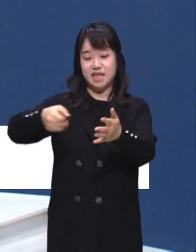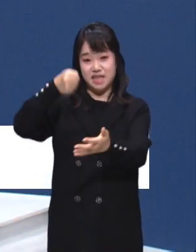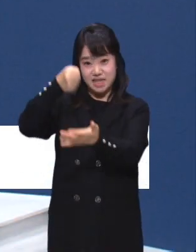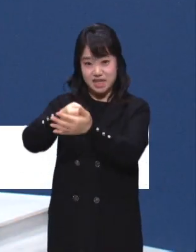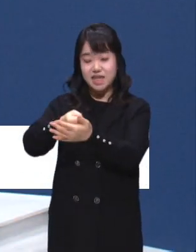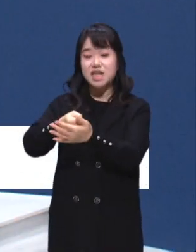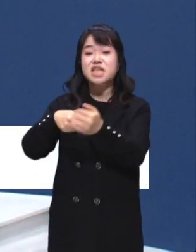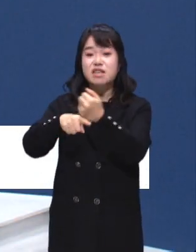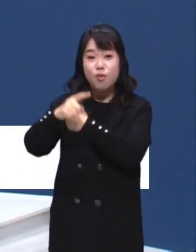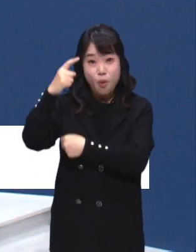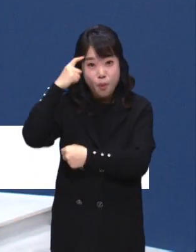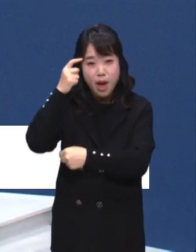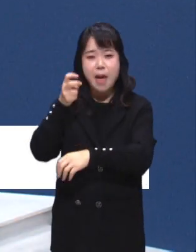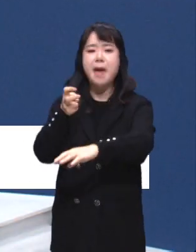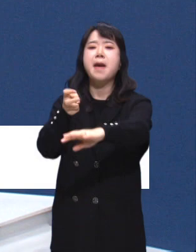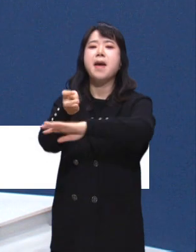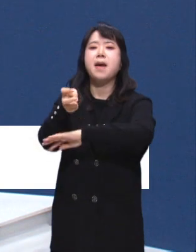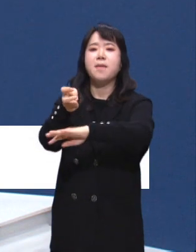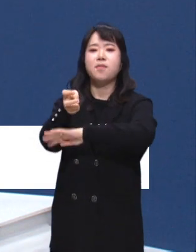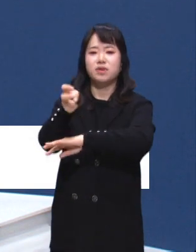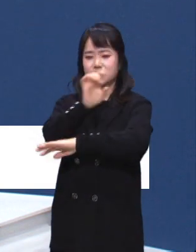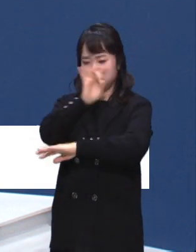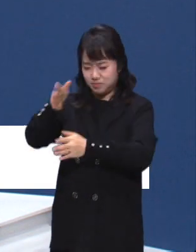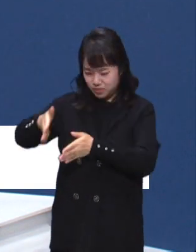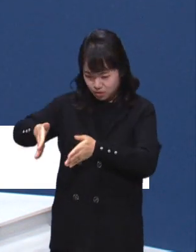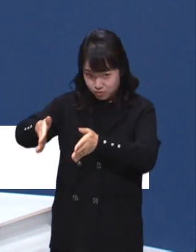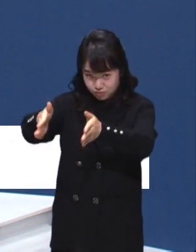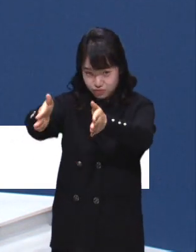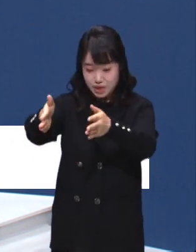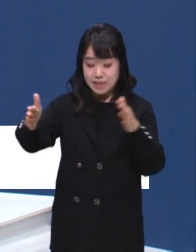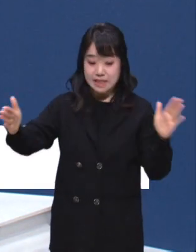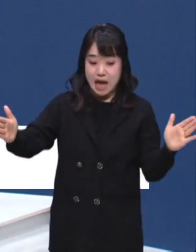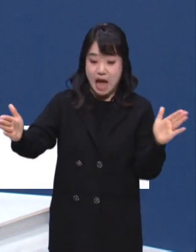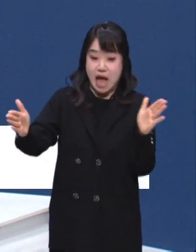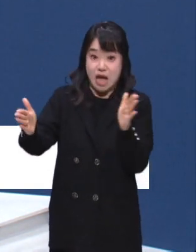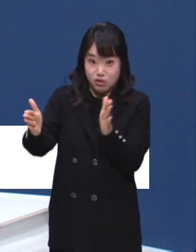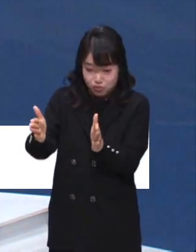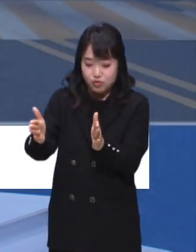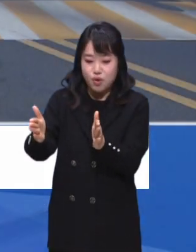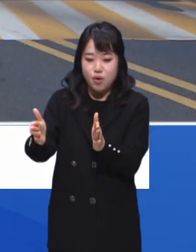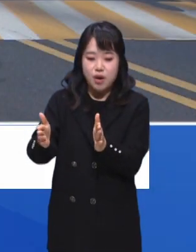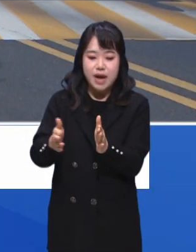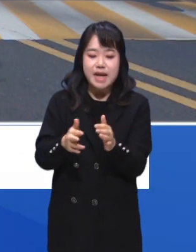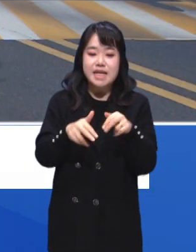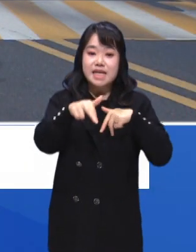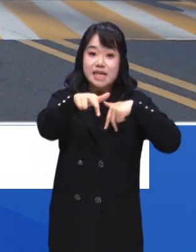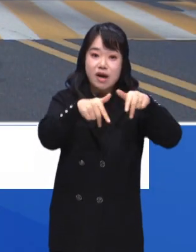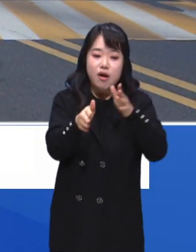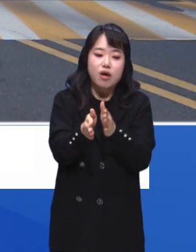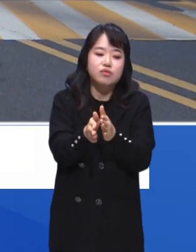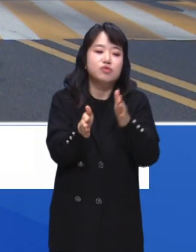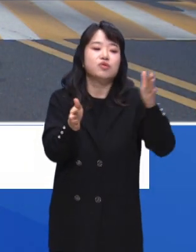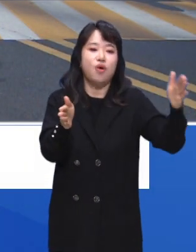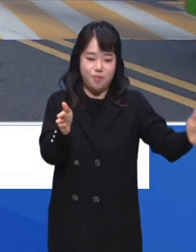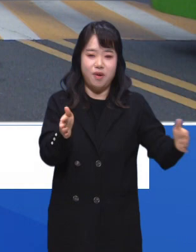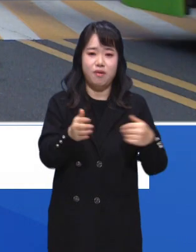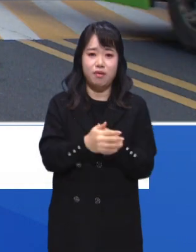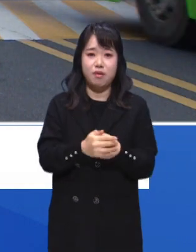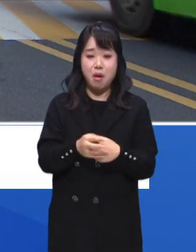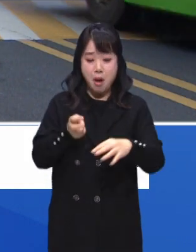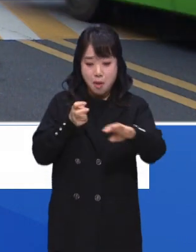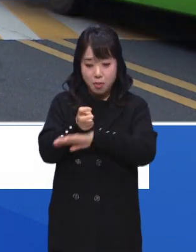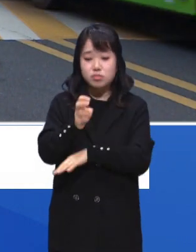버스만 다니는 길로 설계가 됐습니다 차도를 줄이고 인도를 넓혔어요 그래서 지금 버스가 다